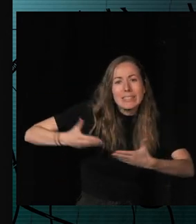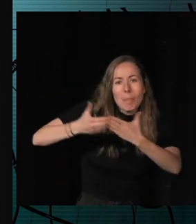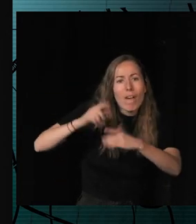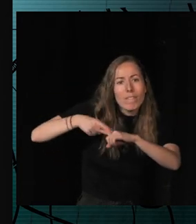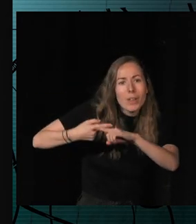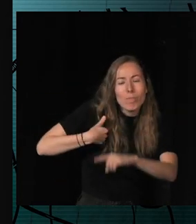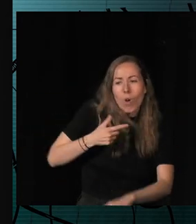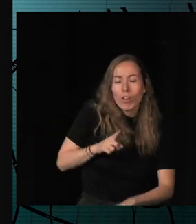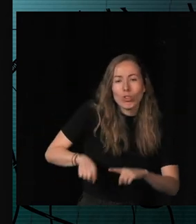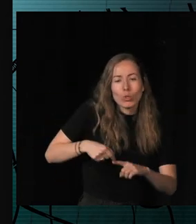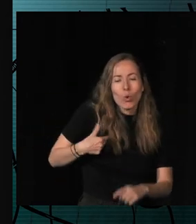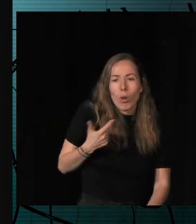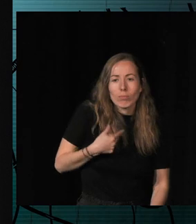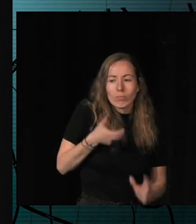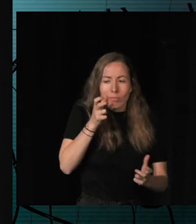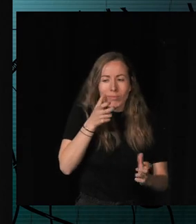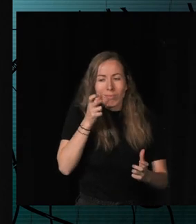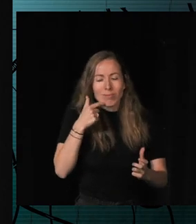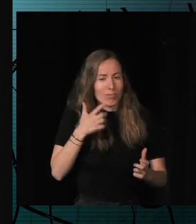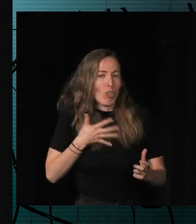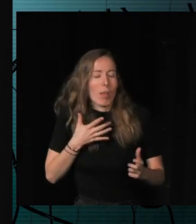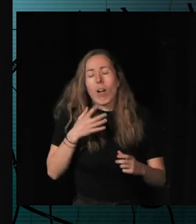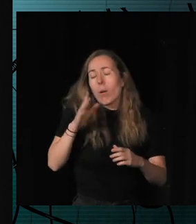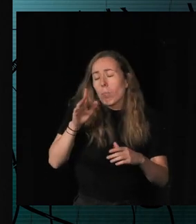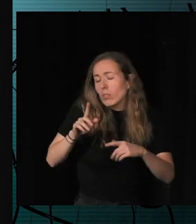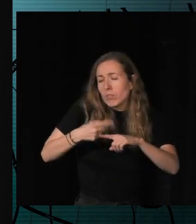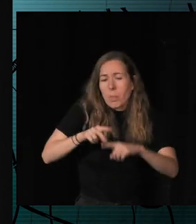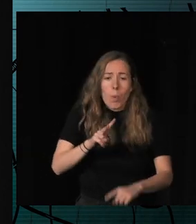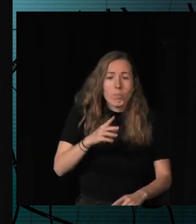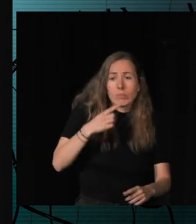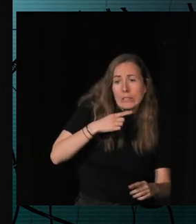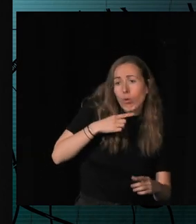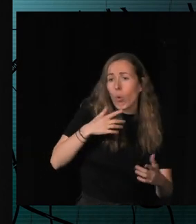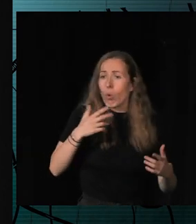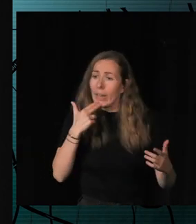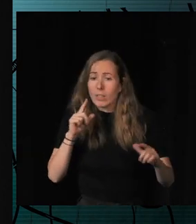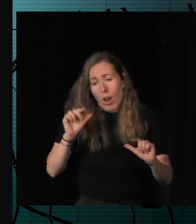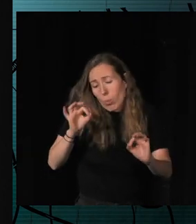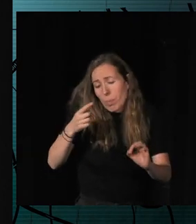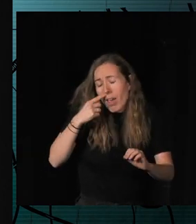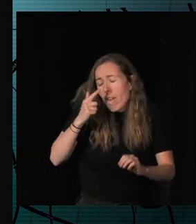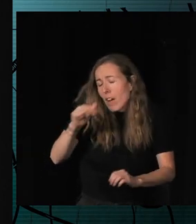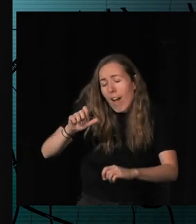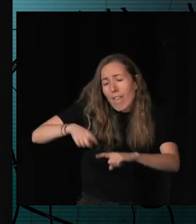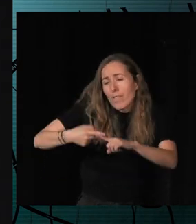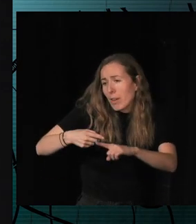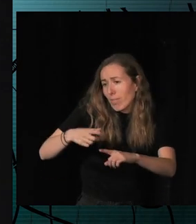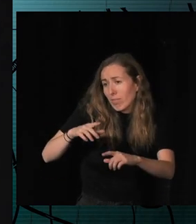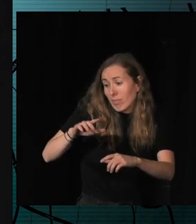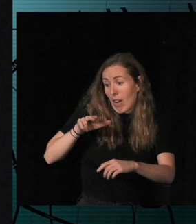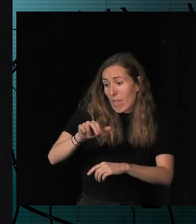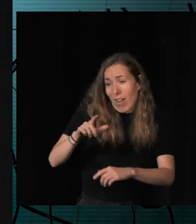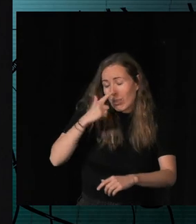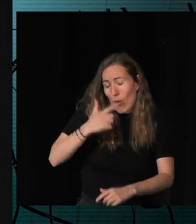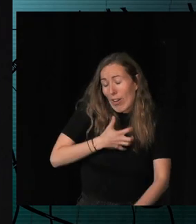hyper curieuse de voir ce que ça peut donner peut-être que comme celui-ci je trouverai des qualités des défauts en tout cas ça m'étonnerait que je ne le trouve pas riche comme film pu en plus derrière ça veut dire qu'on aura sûrement des